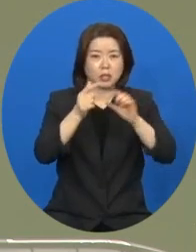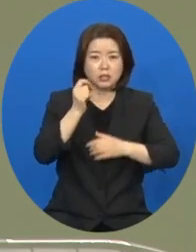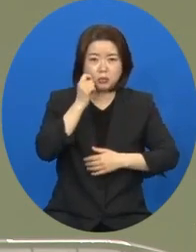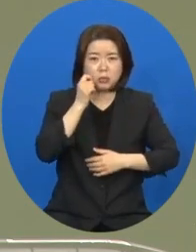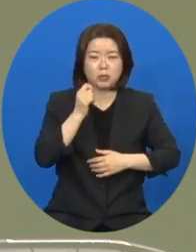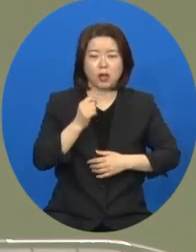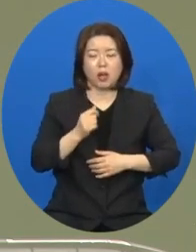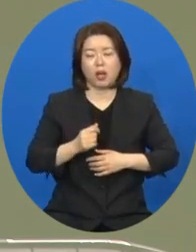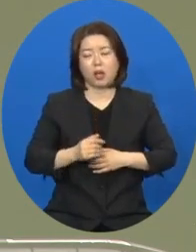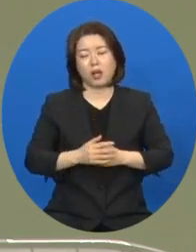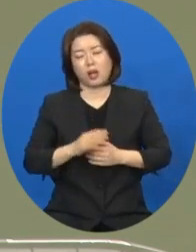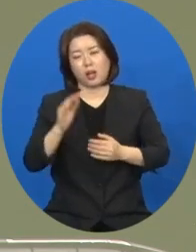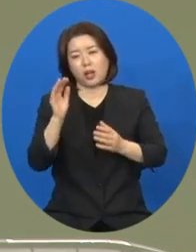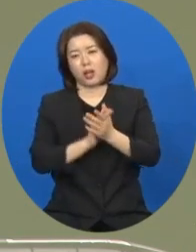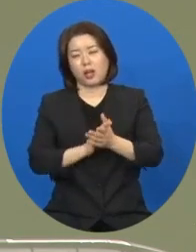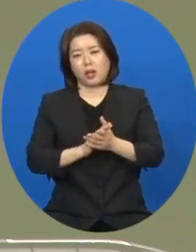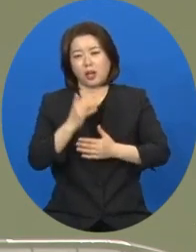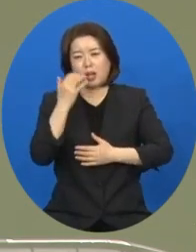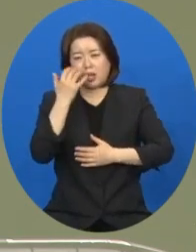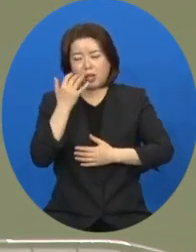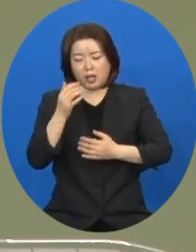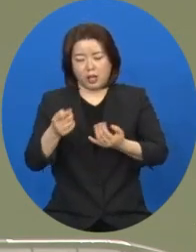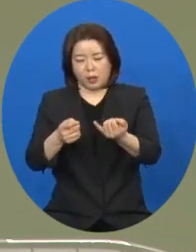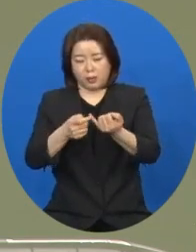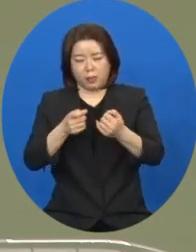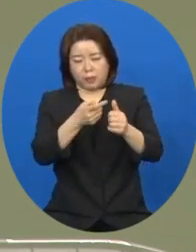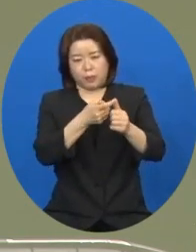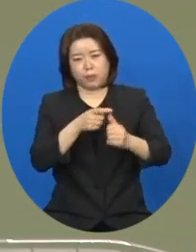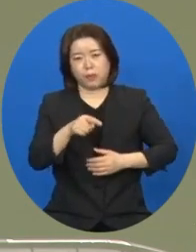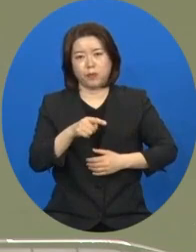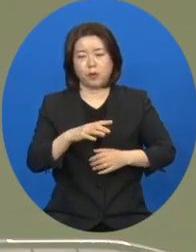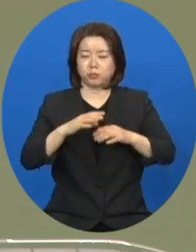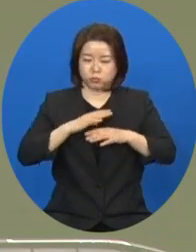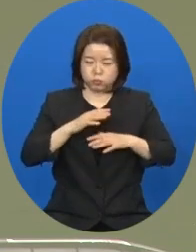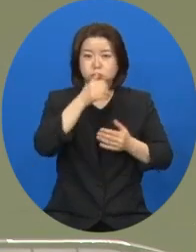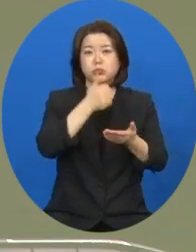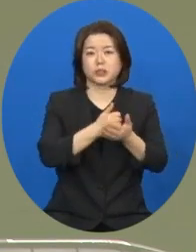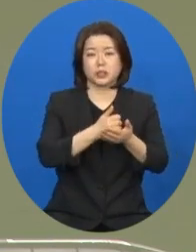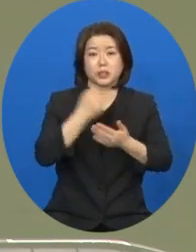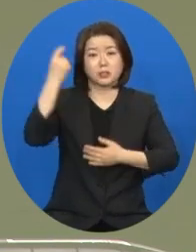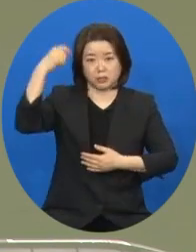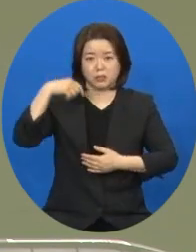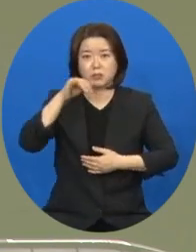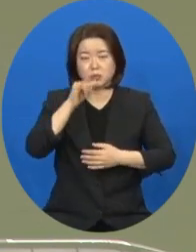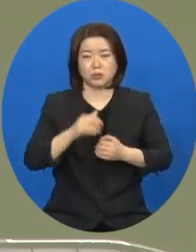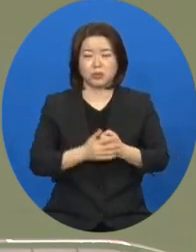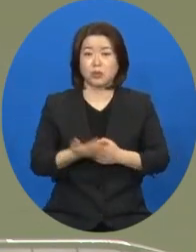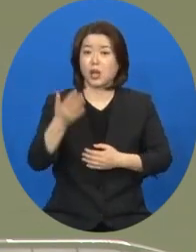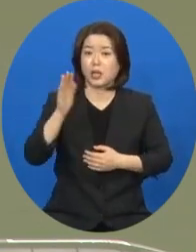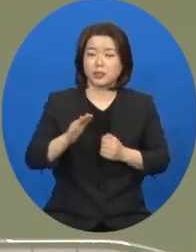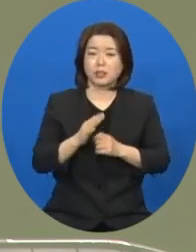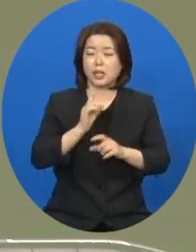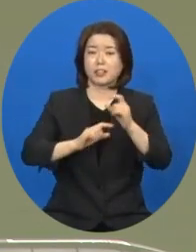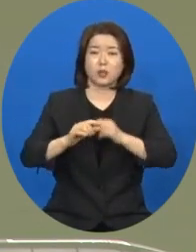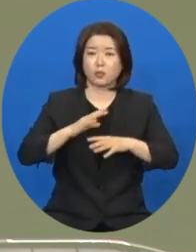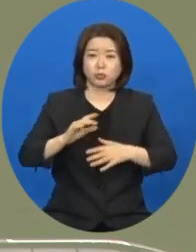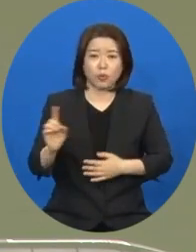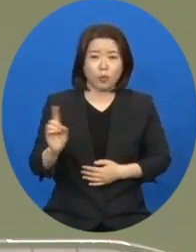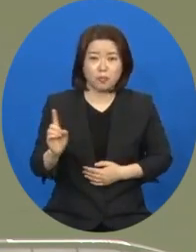와, 간음죄가 이렇게 무서운 거구나. 그게 그렇게 느껴지다. 근데 더 무서운